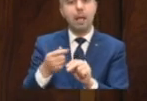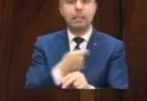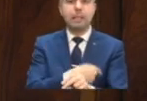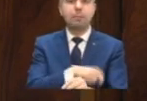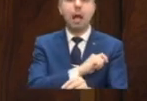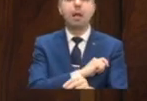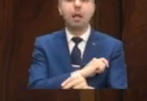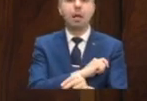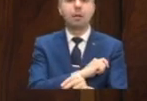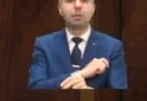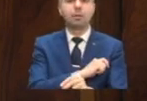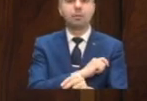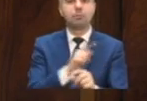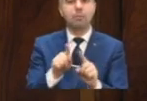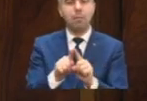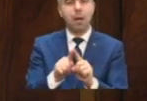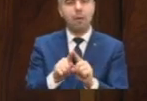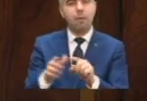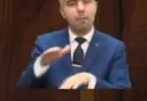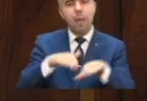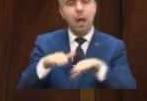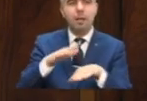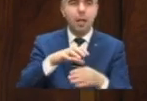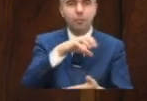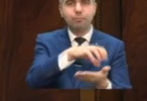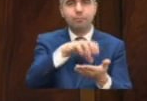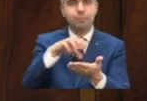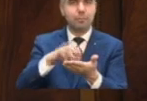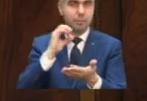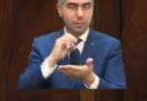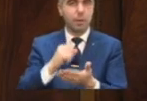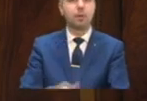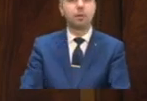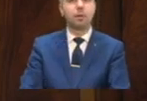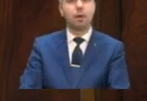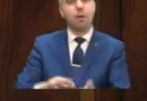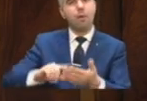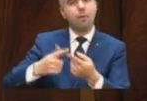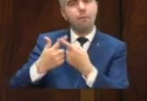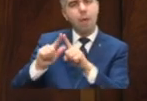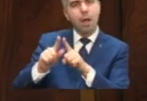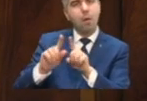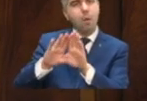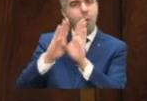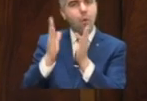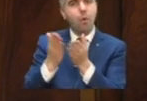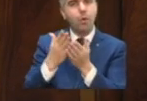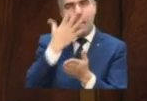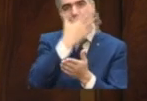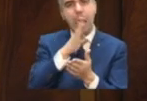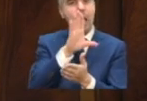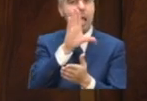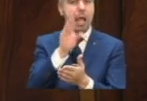لاس بالماس هي اللي كتمول ماشي كتمول ولكن كتفغني كاع هاد الدول ديال افريقيا